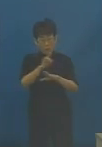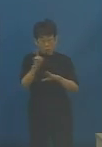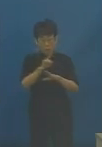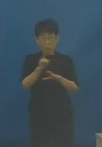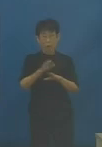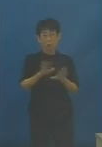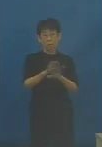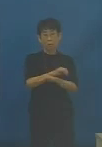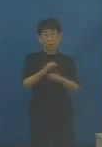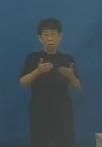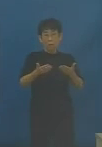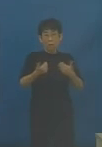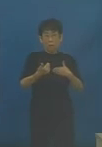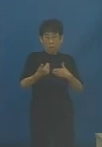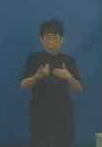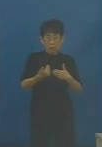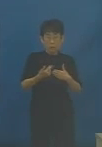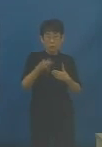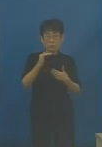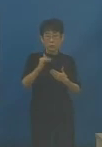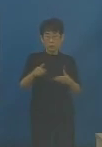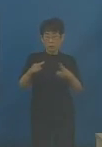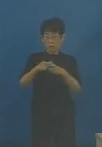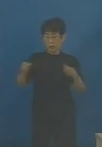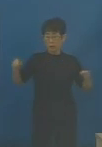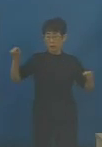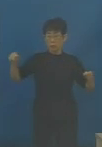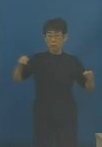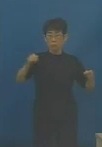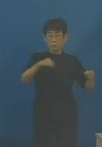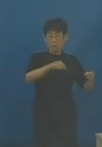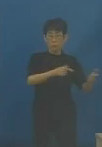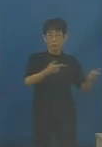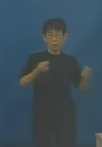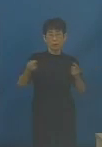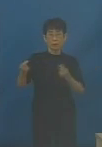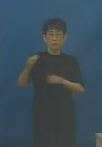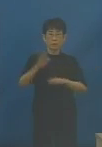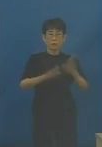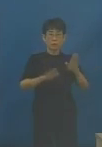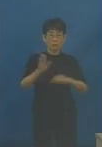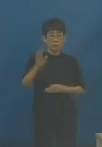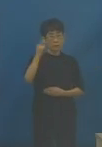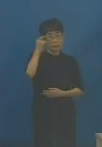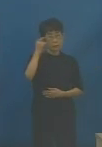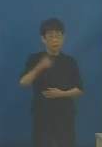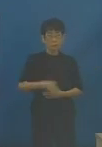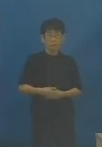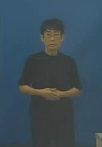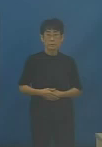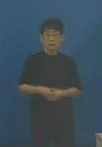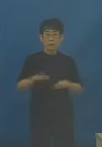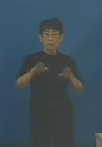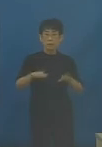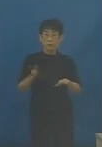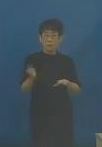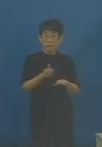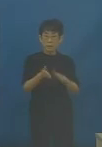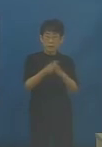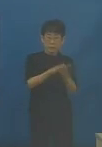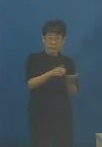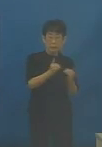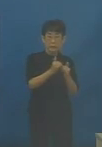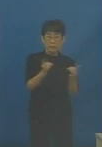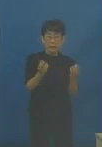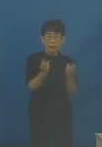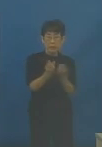が、おそらくですね、全国においても同じような状況が本来見えるんだと思うんですね。で最近亡くなられた方の数が急